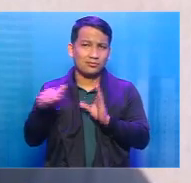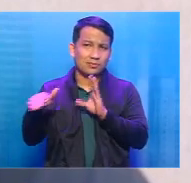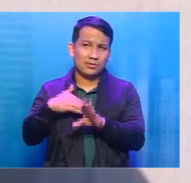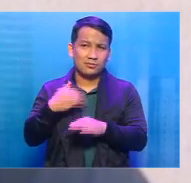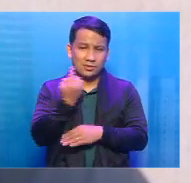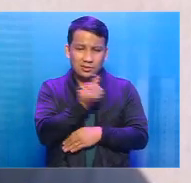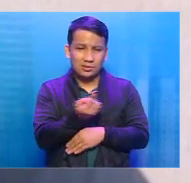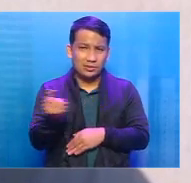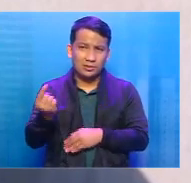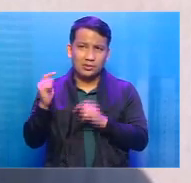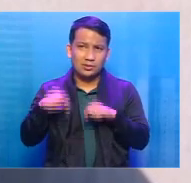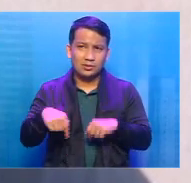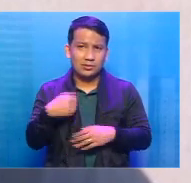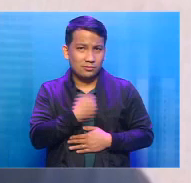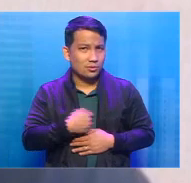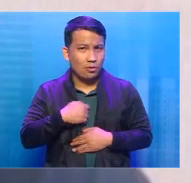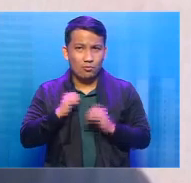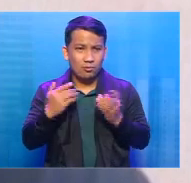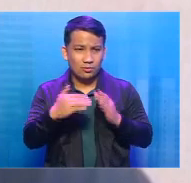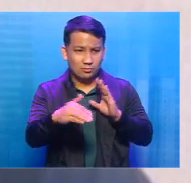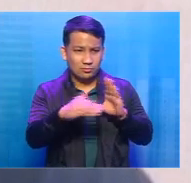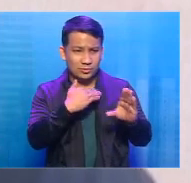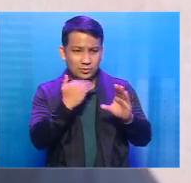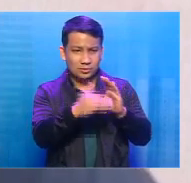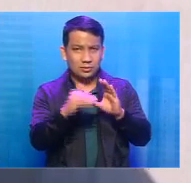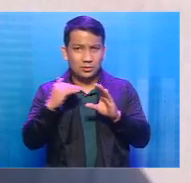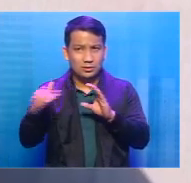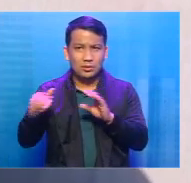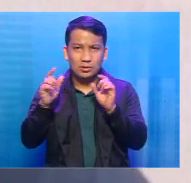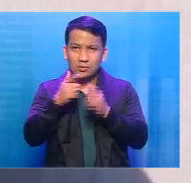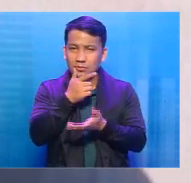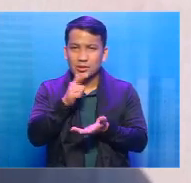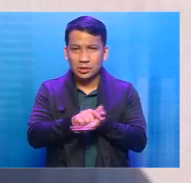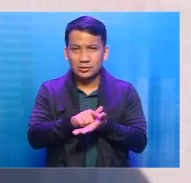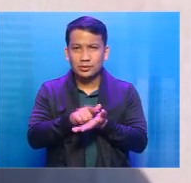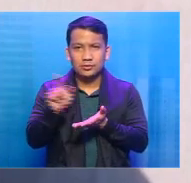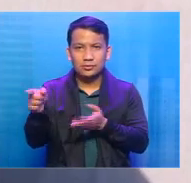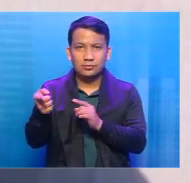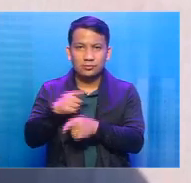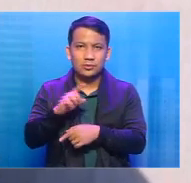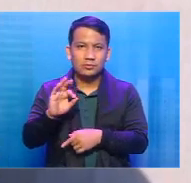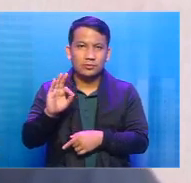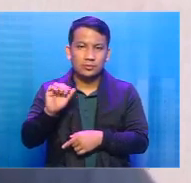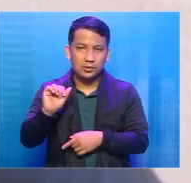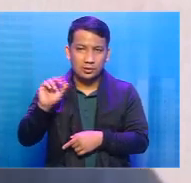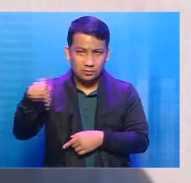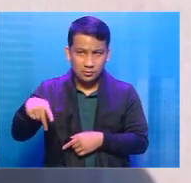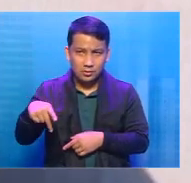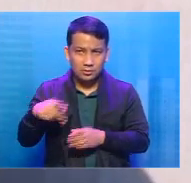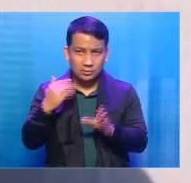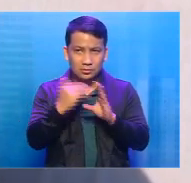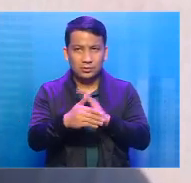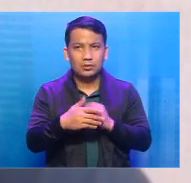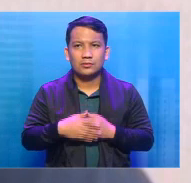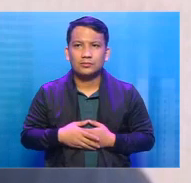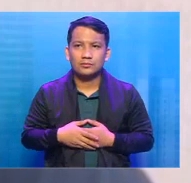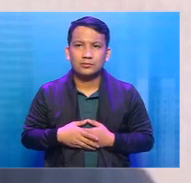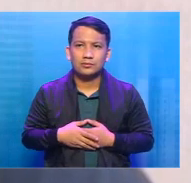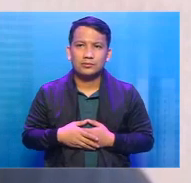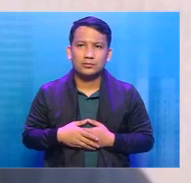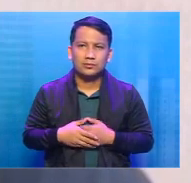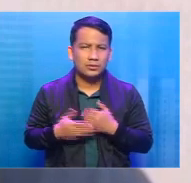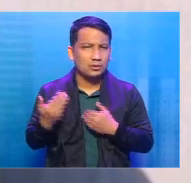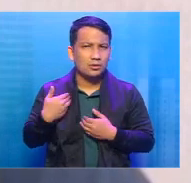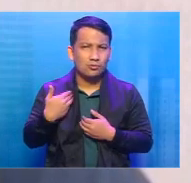bawat isa sa amin ang apology, which I think we deserve from the AFP. Pangalawa, it